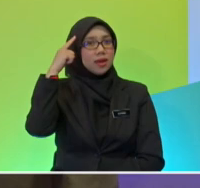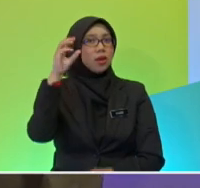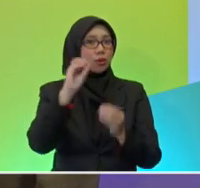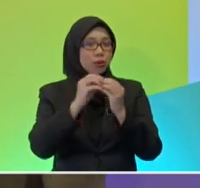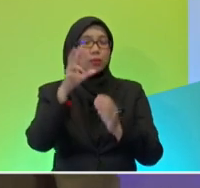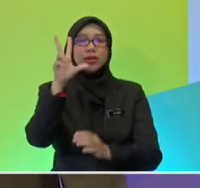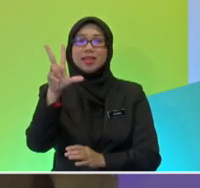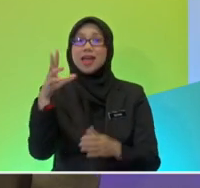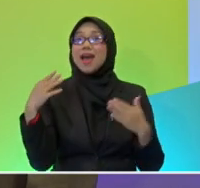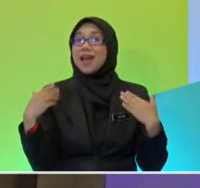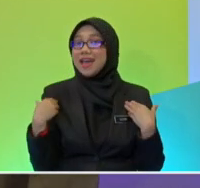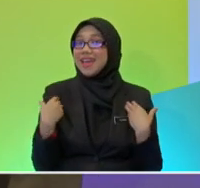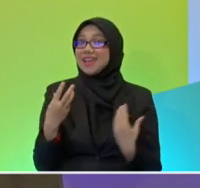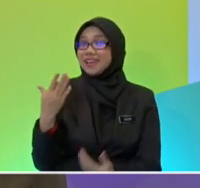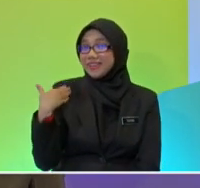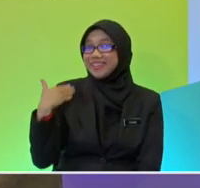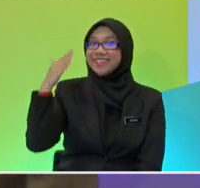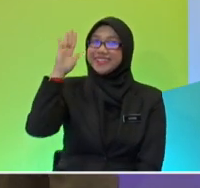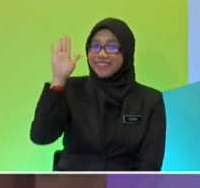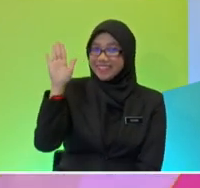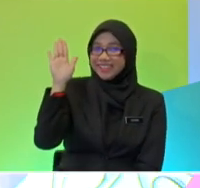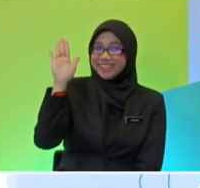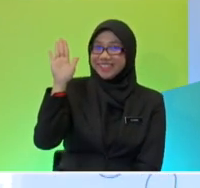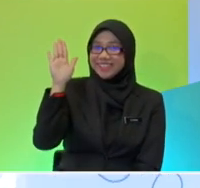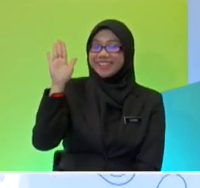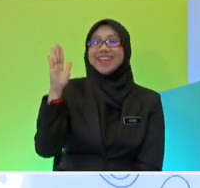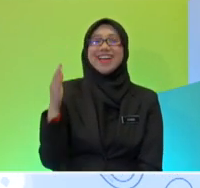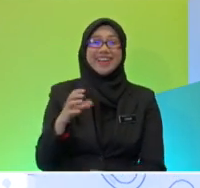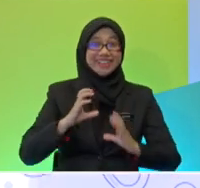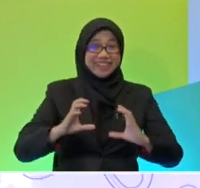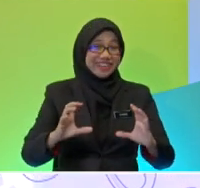yang nak Jawa sila angkat traffic light masing-masing